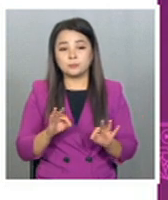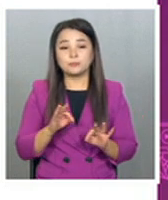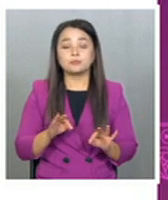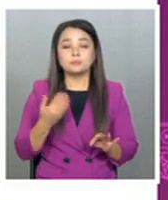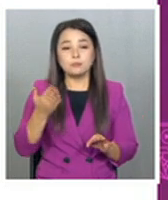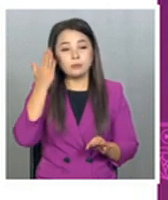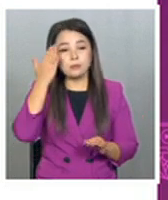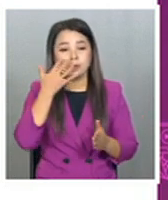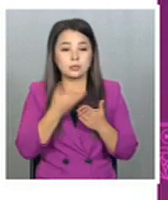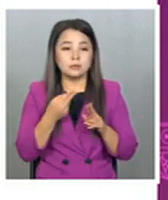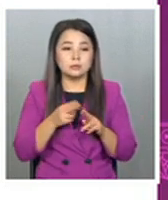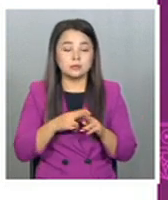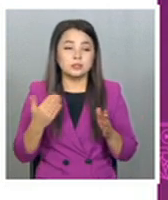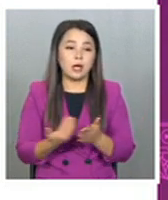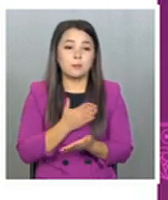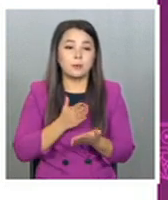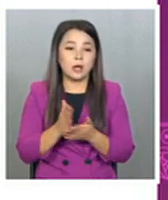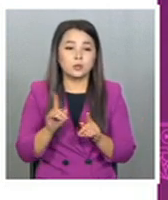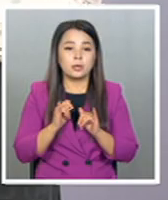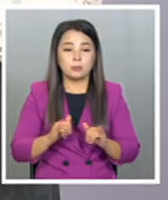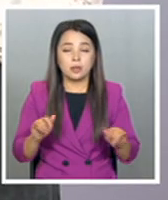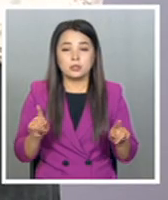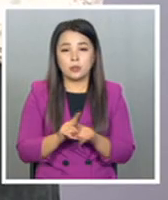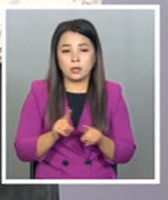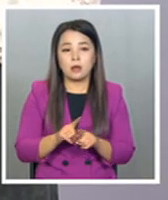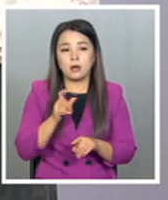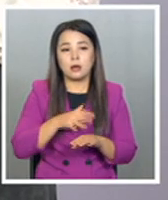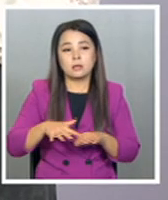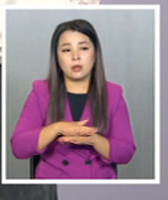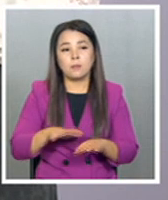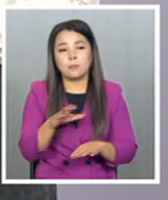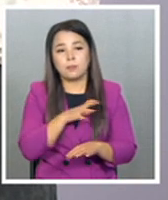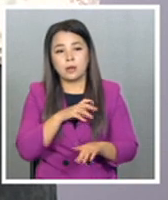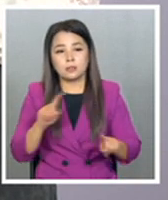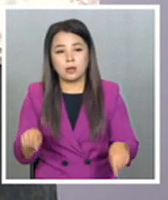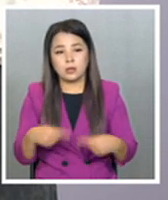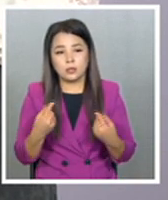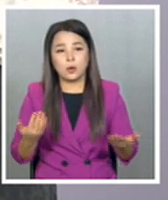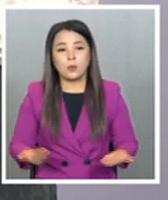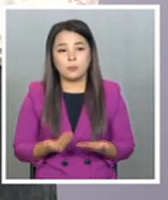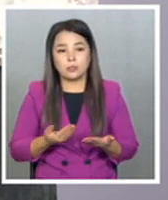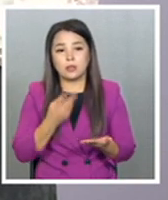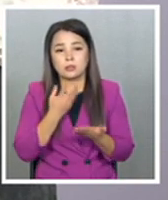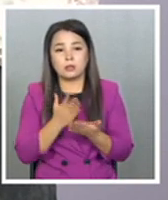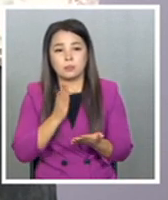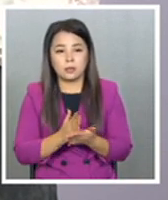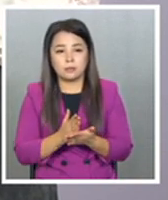жаһандану дәуірінде де жаңа бағытта жаңғырып келе жатқаны халқымыздың бай мұрасының өміршеңдігін дәлелдей